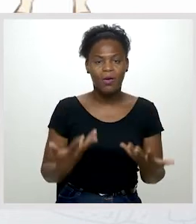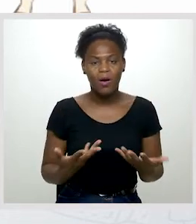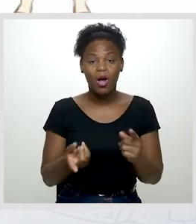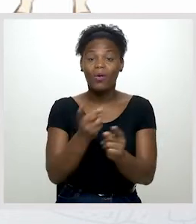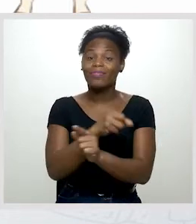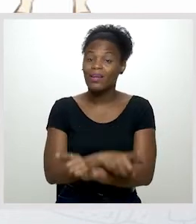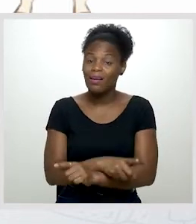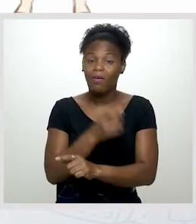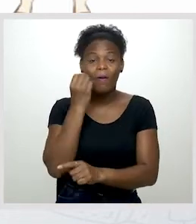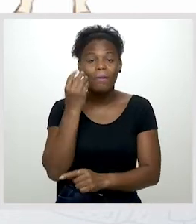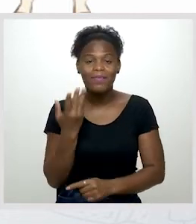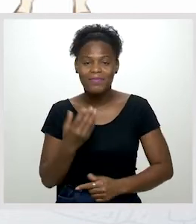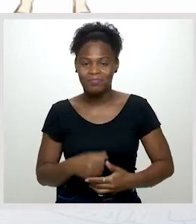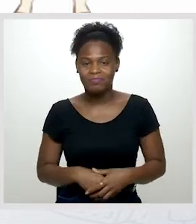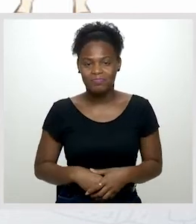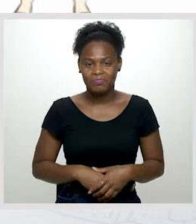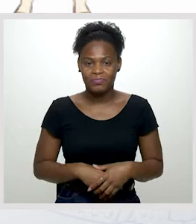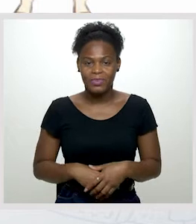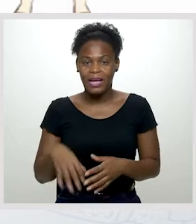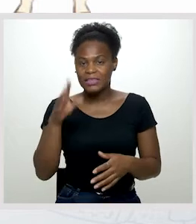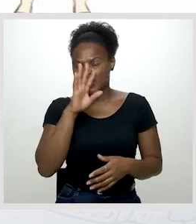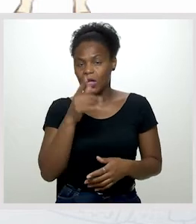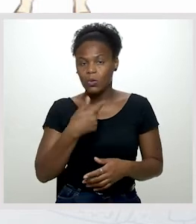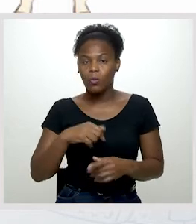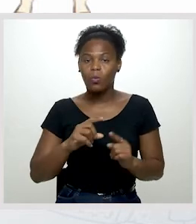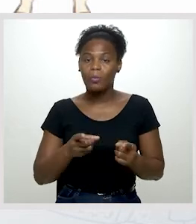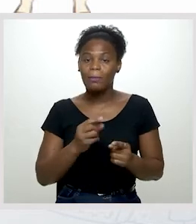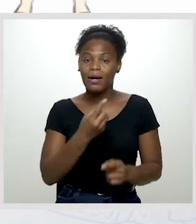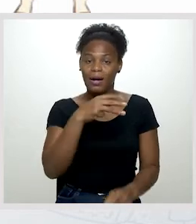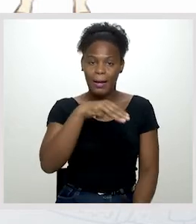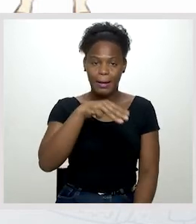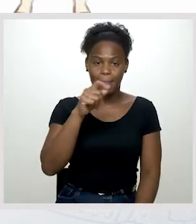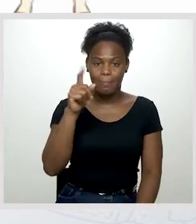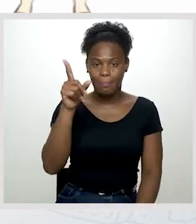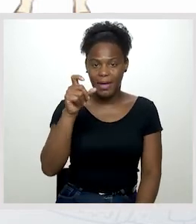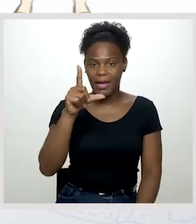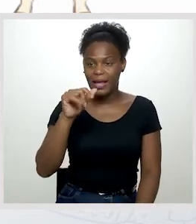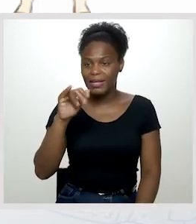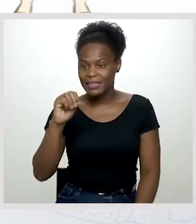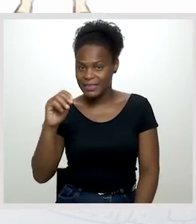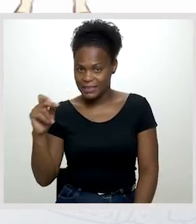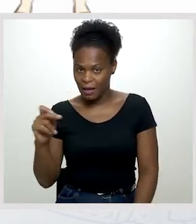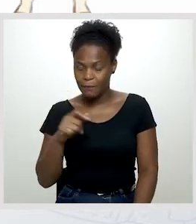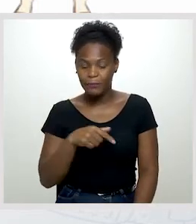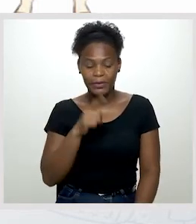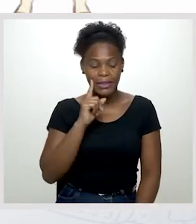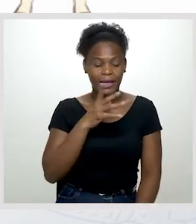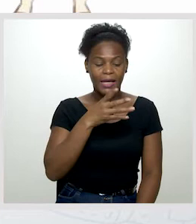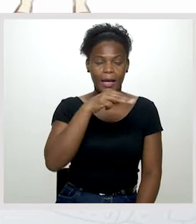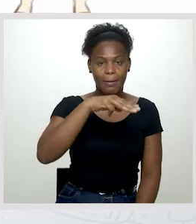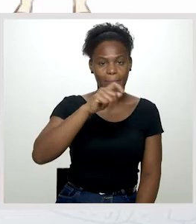contraire? Si on commence par Mélissa. Mélissa